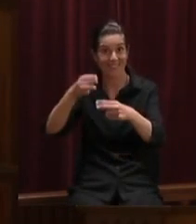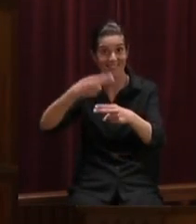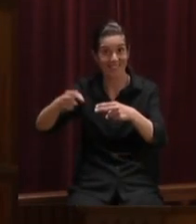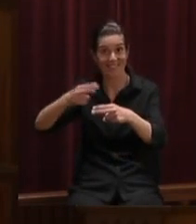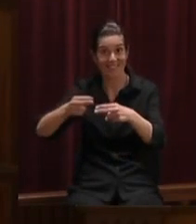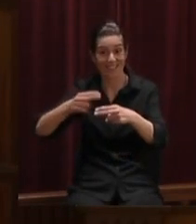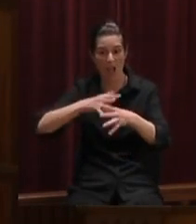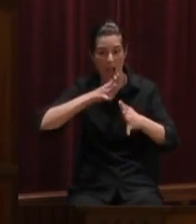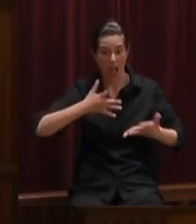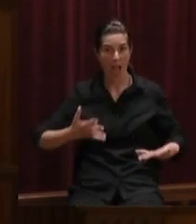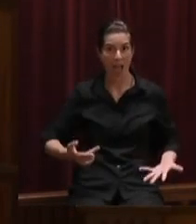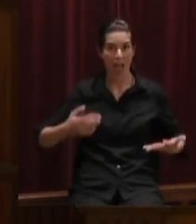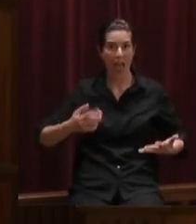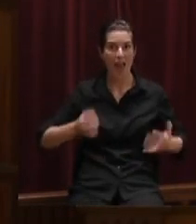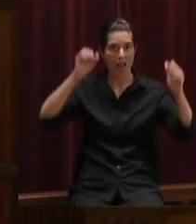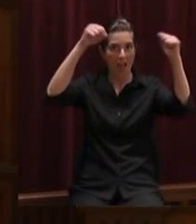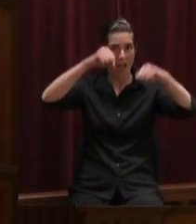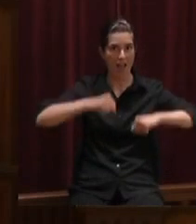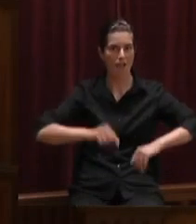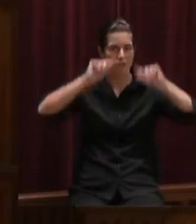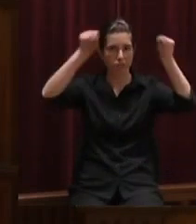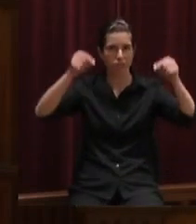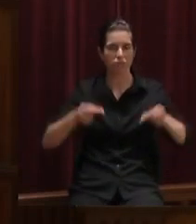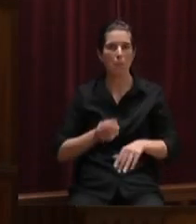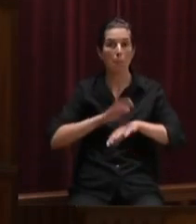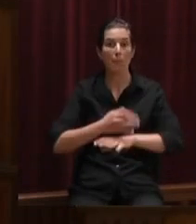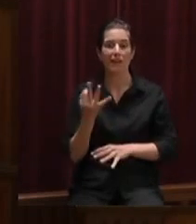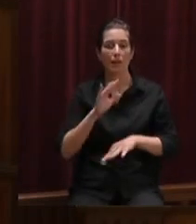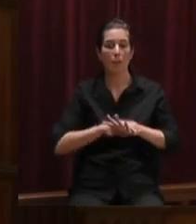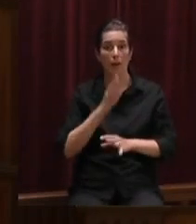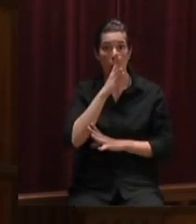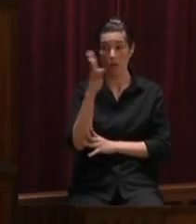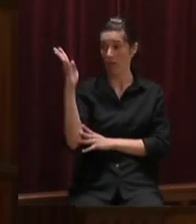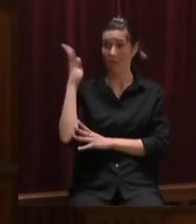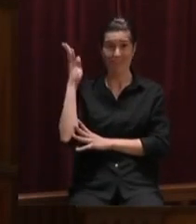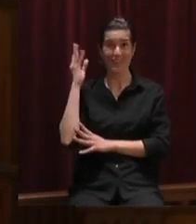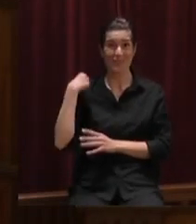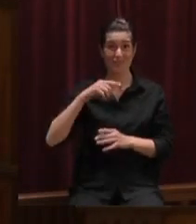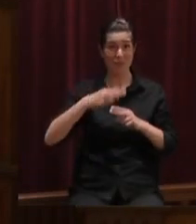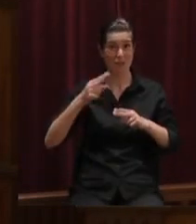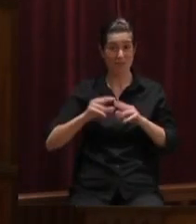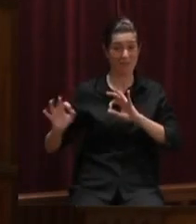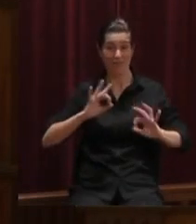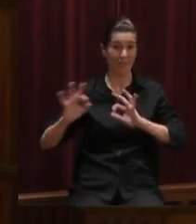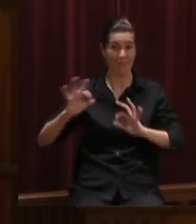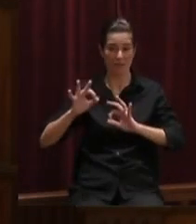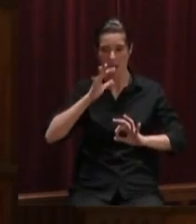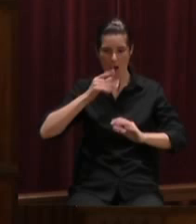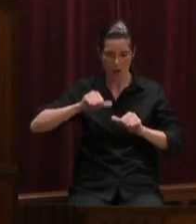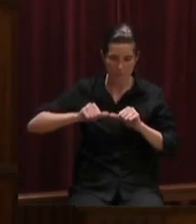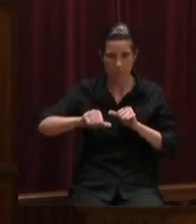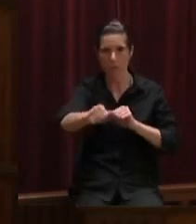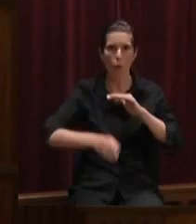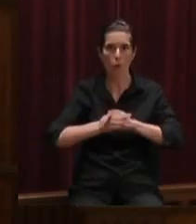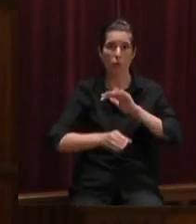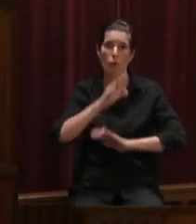a signar ara acords que ens han de servir per culminar les polítiques iniciades fa 4 anys. És el que ens reclama la ciutadania. I per això